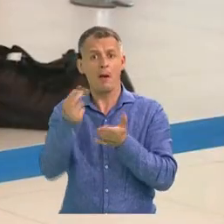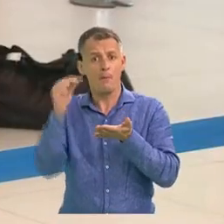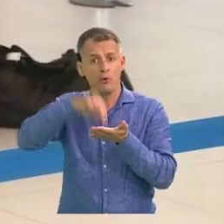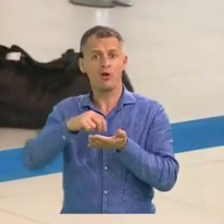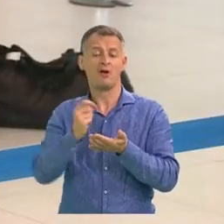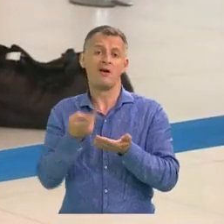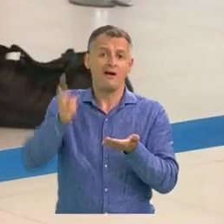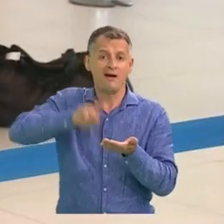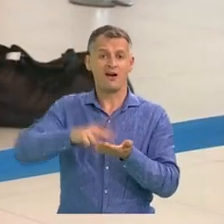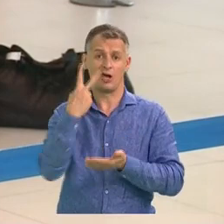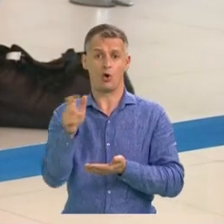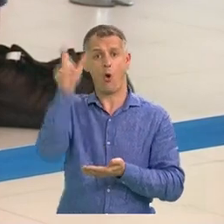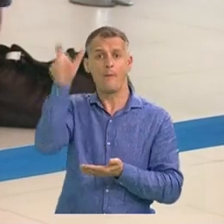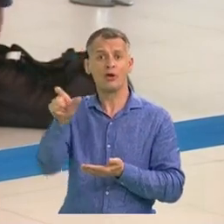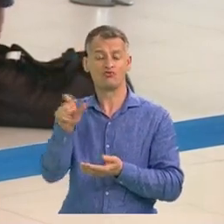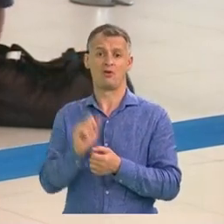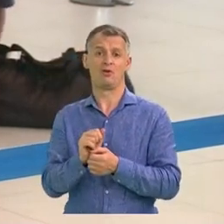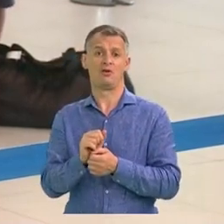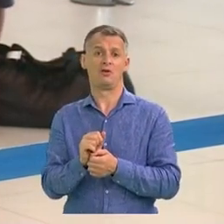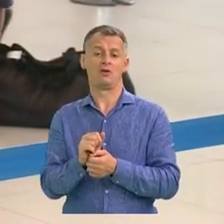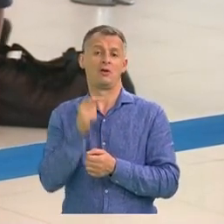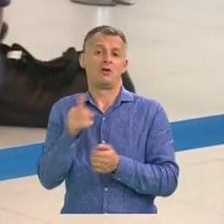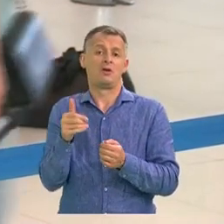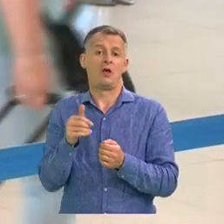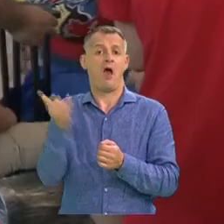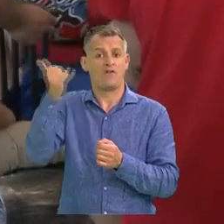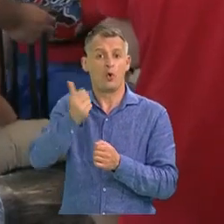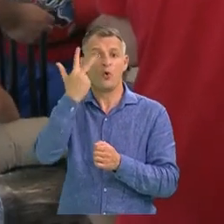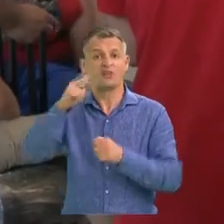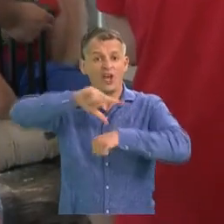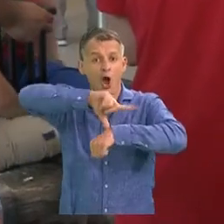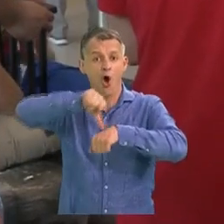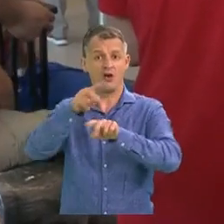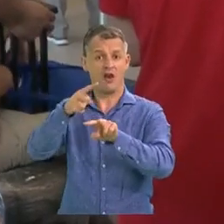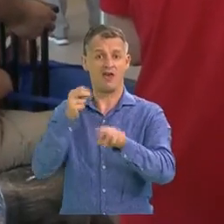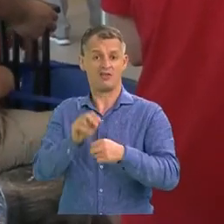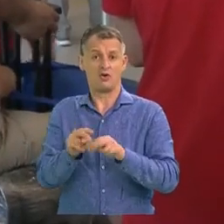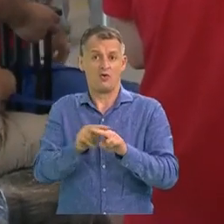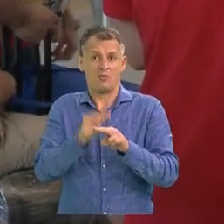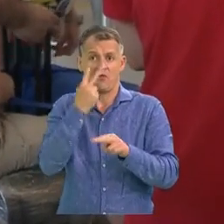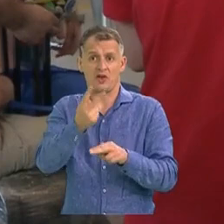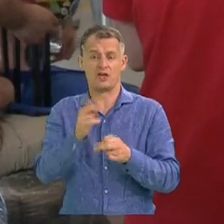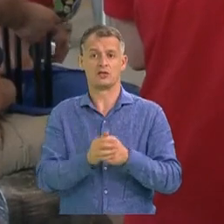să ajungem să nu pierdem avion. Am venit cu 3 ore înainte, dar după cum vedeți,